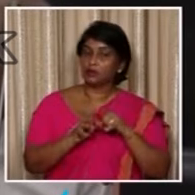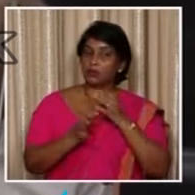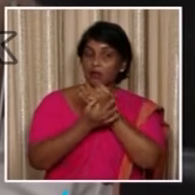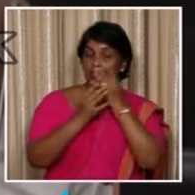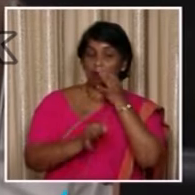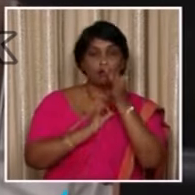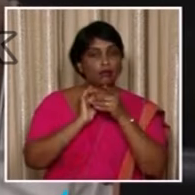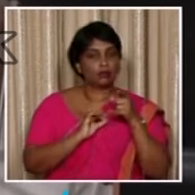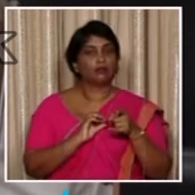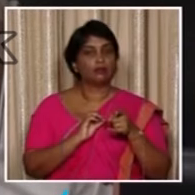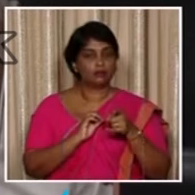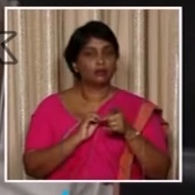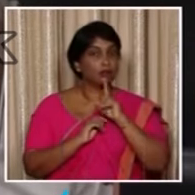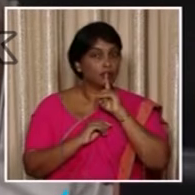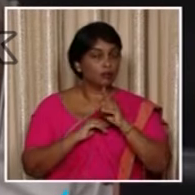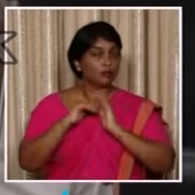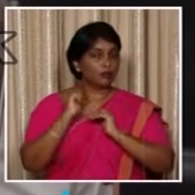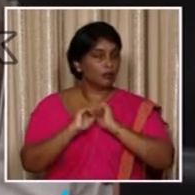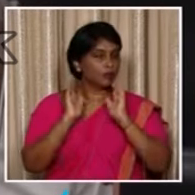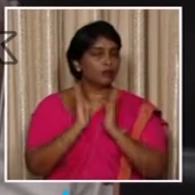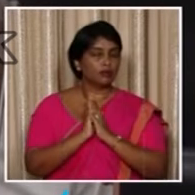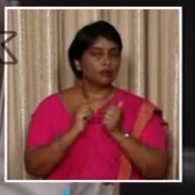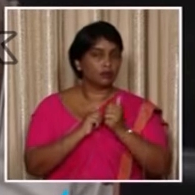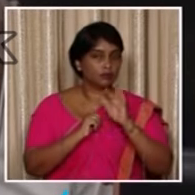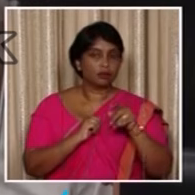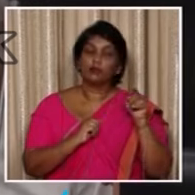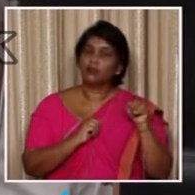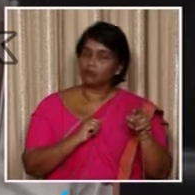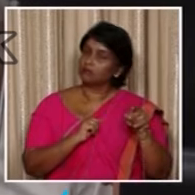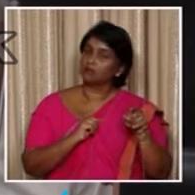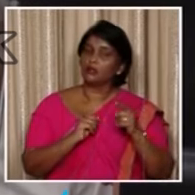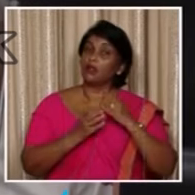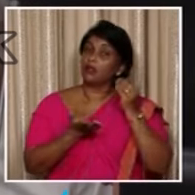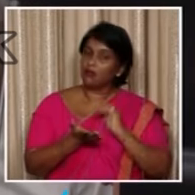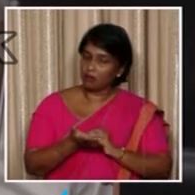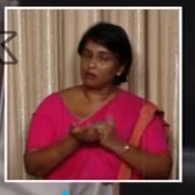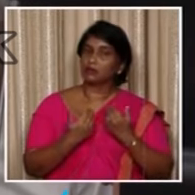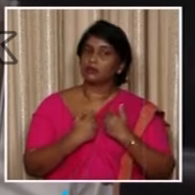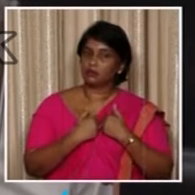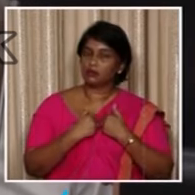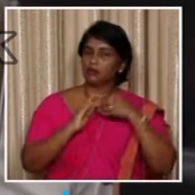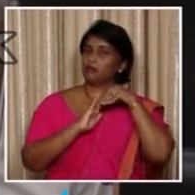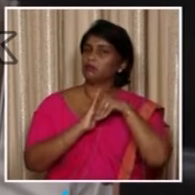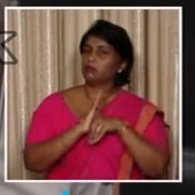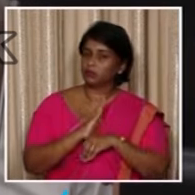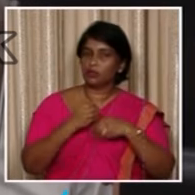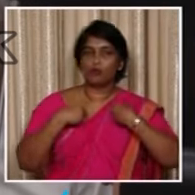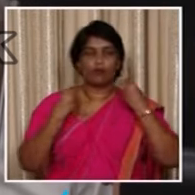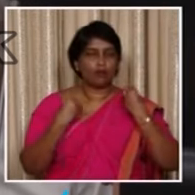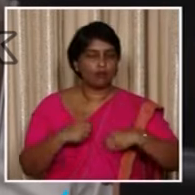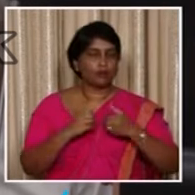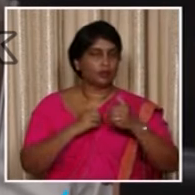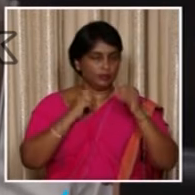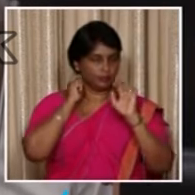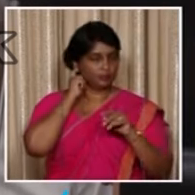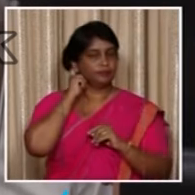සුරංගනා කතා වල කියන කරන දේ ඉටු කිරීමෙන් වෙන්නේ ආයත් අප අගාධයට බංකොලොත් තත්ත්වයට